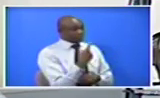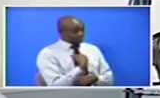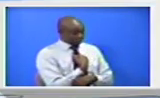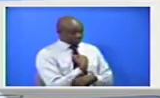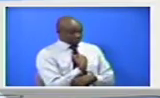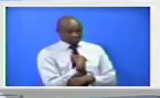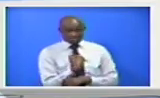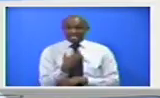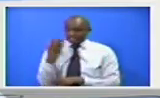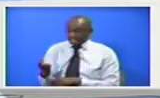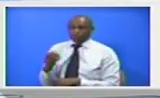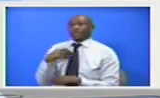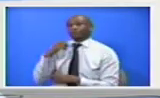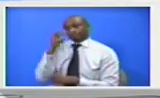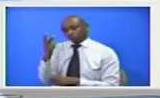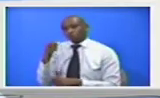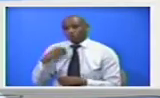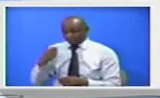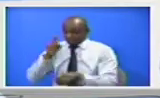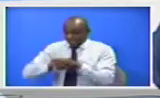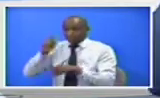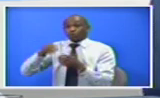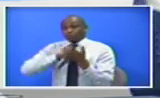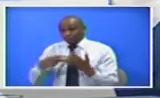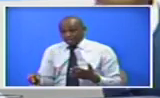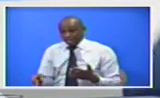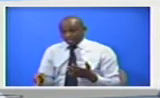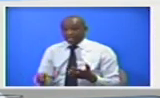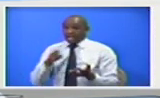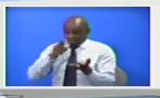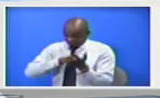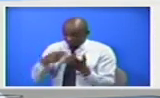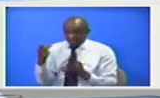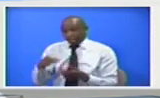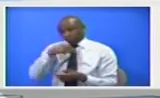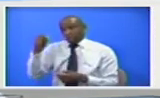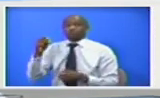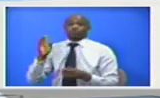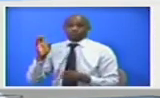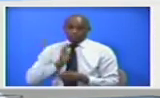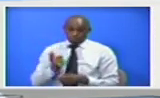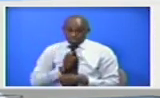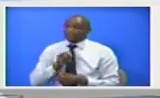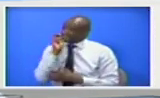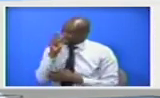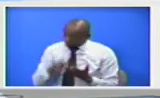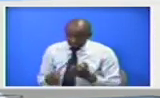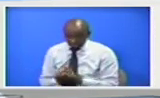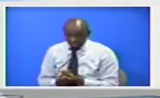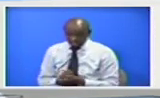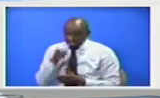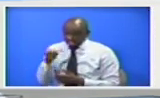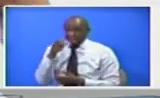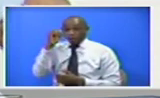ni kama hizi appeals za vyama, ukishindwa unaenda hapo ndio kulikuwa na swali. Unaenda kwa appeal. Naam. Unajua nimeona katika chama